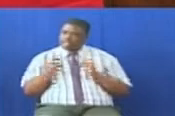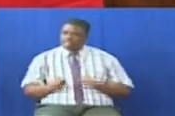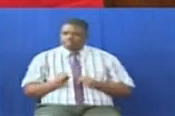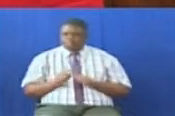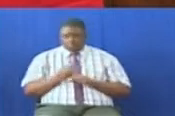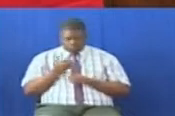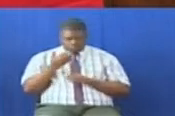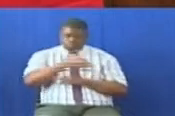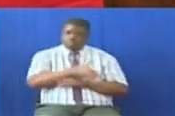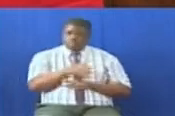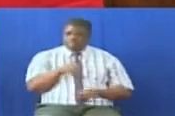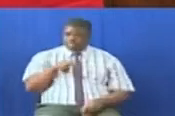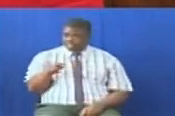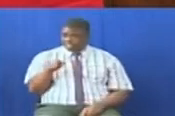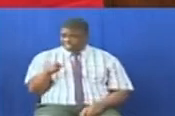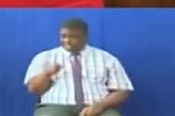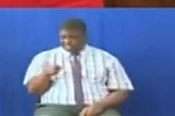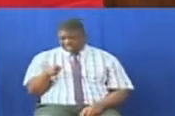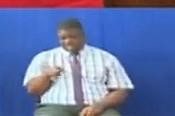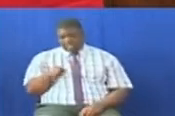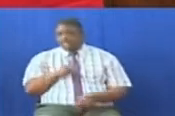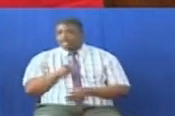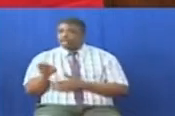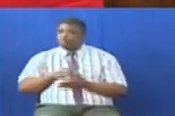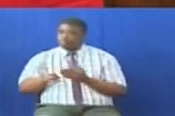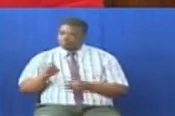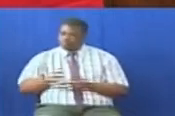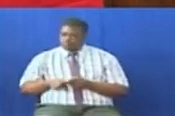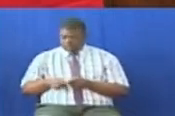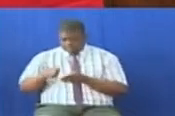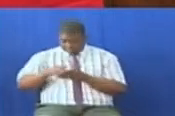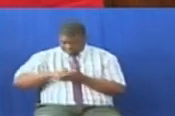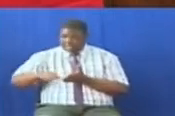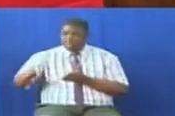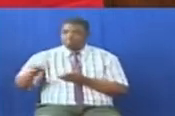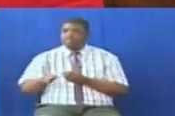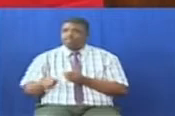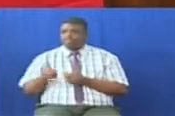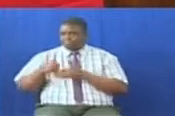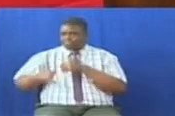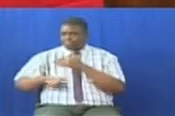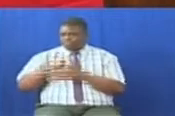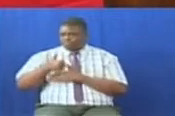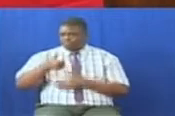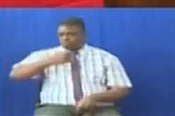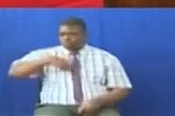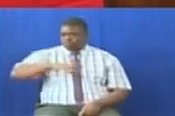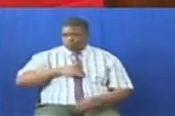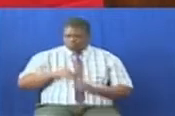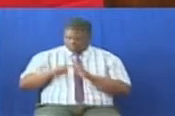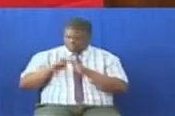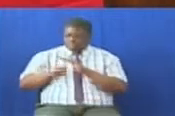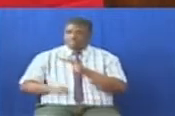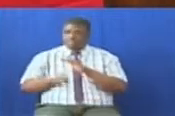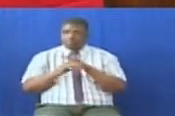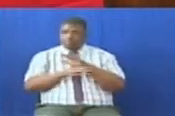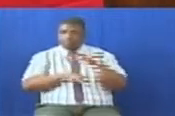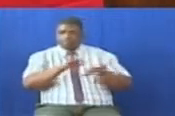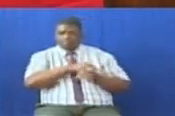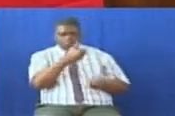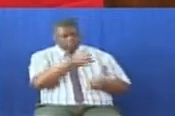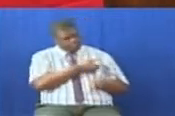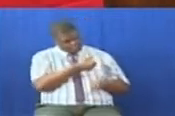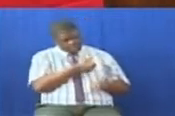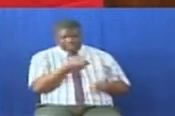tuliingilie ili kwamba halmashauri zetu ziweze kuwalipa viongozi wetu hawa ngazi za chini, hasa wenye vitu wa vijiji na